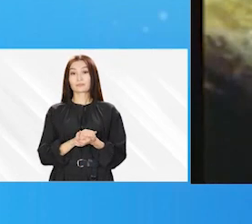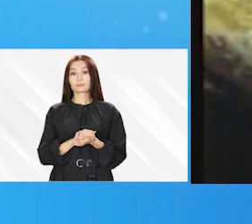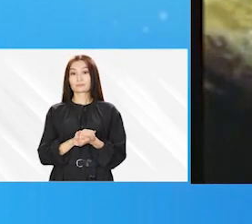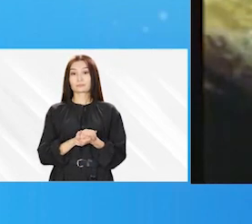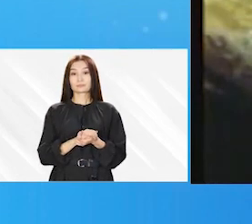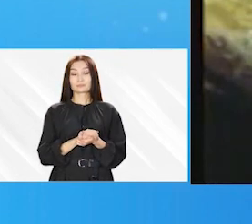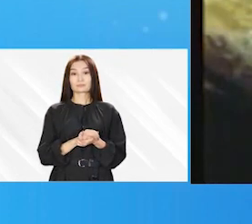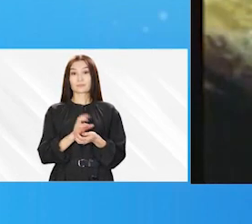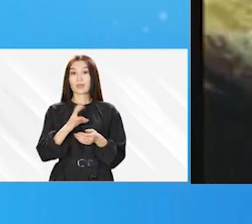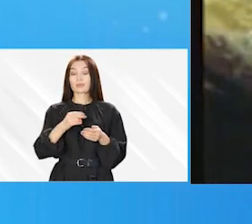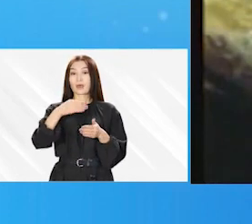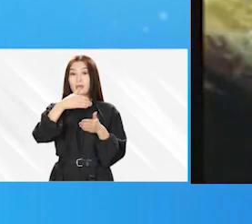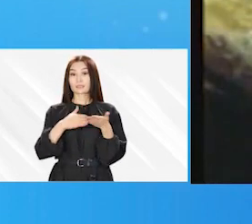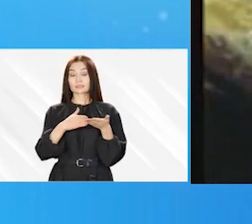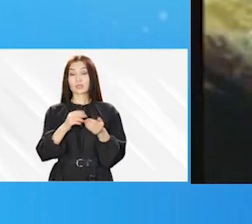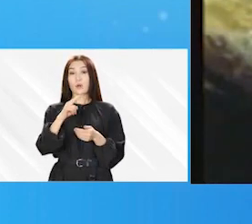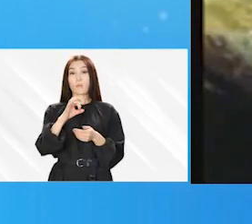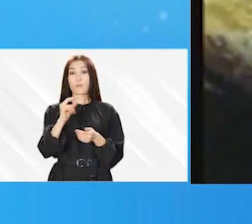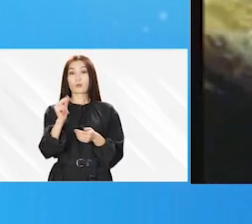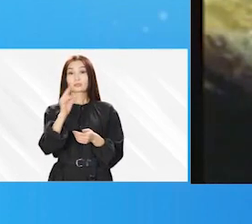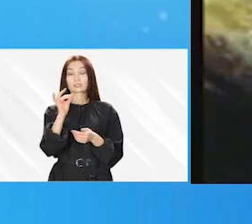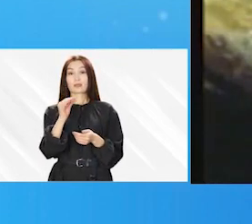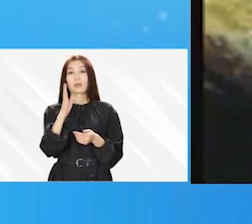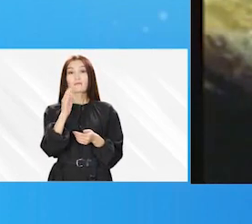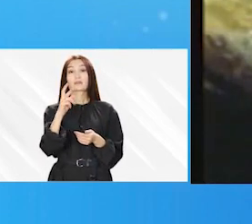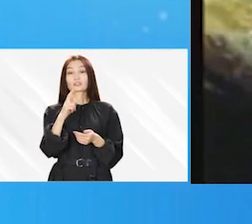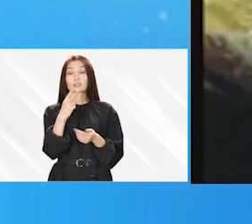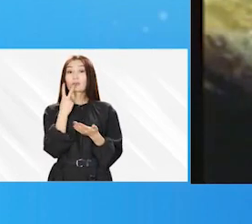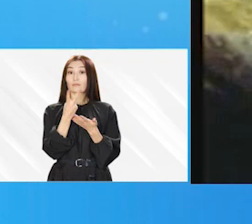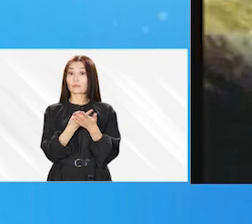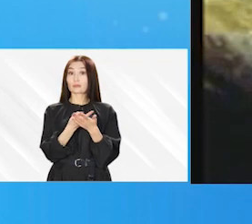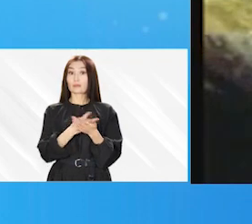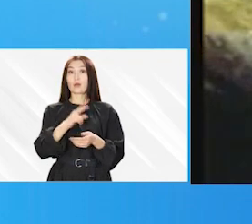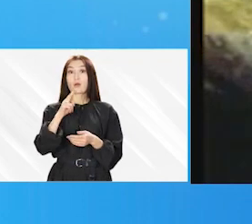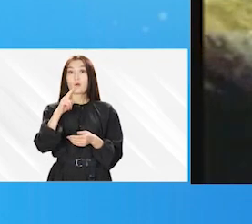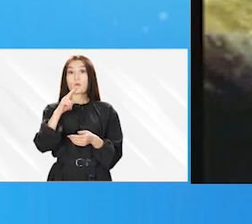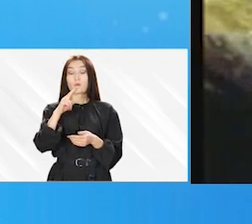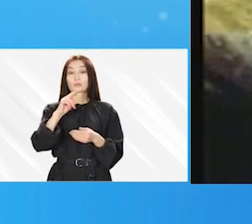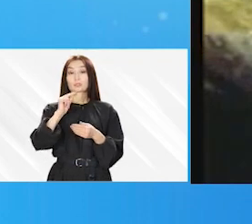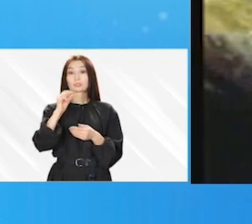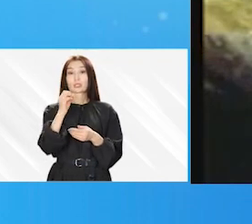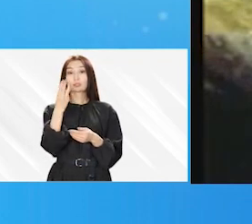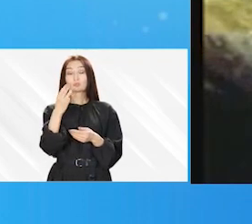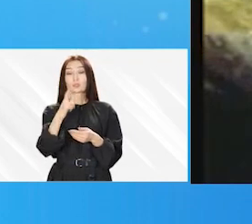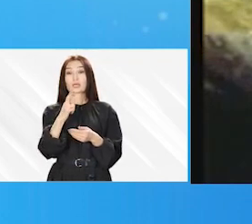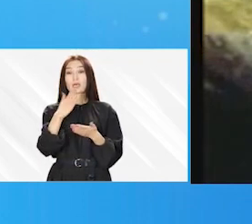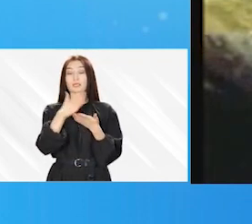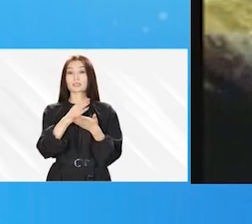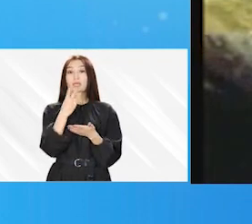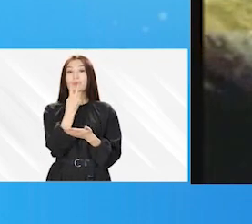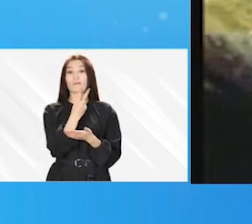на 1 генеративные почки вишни видно что в почечные чешуи заключено 2